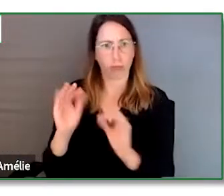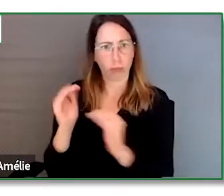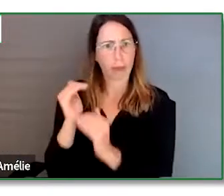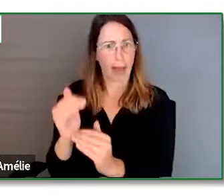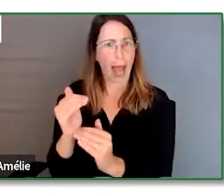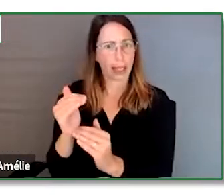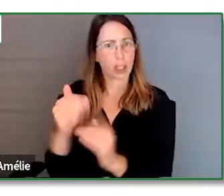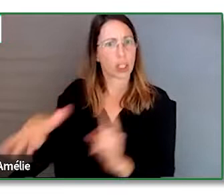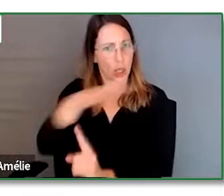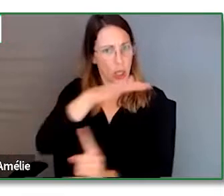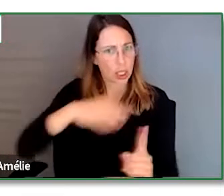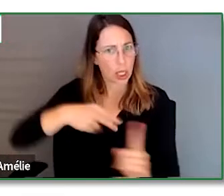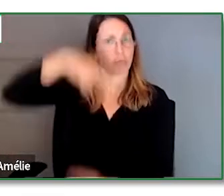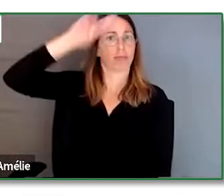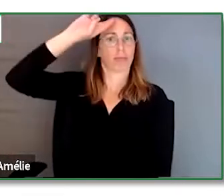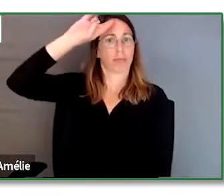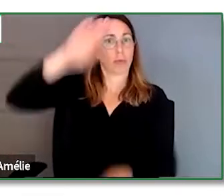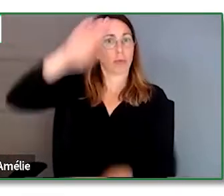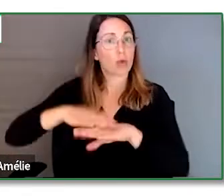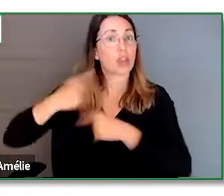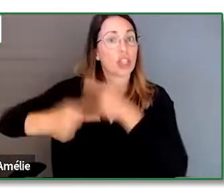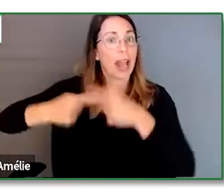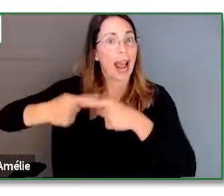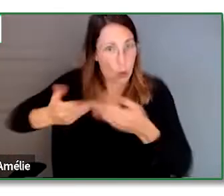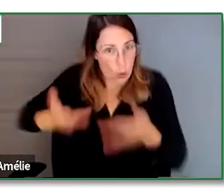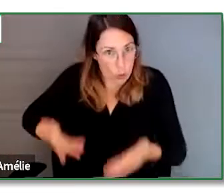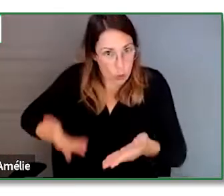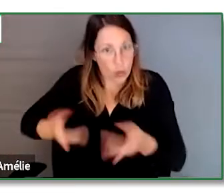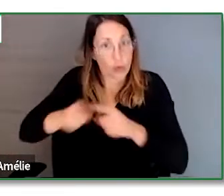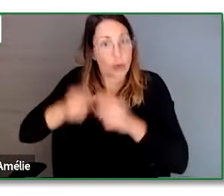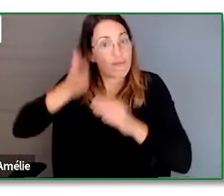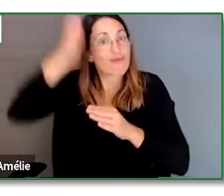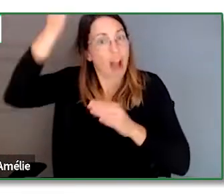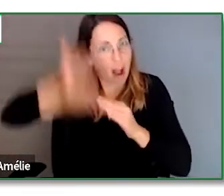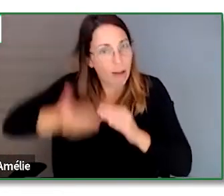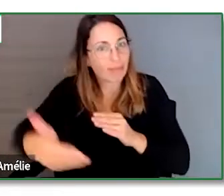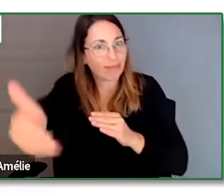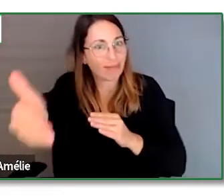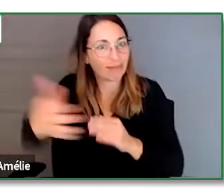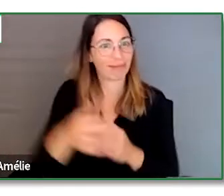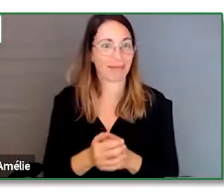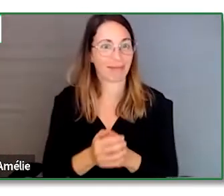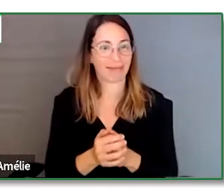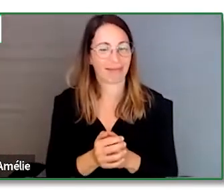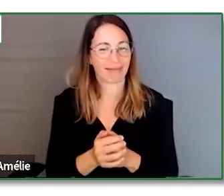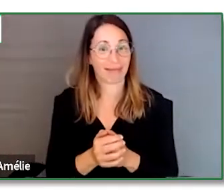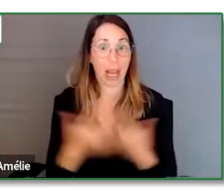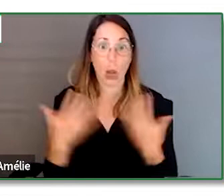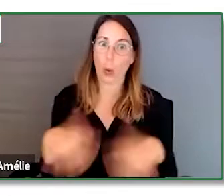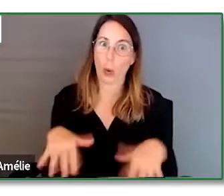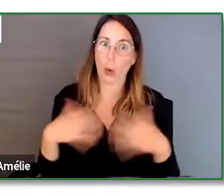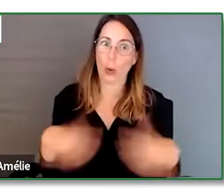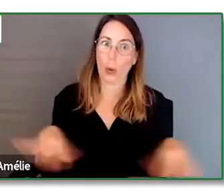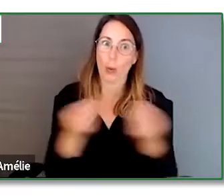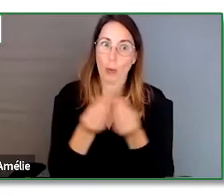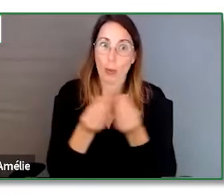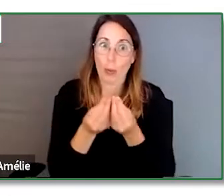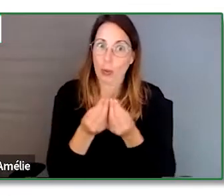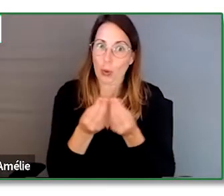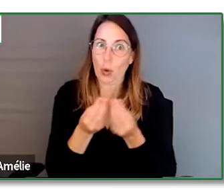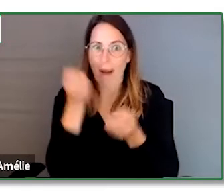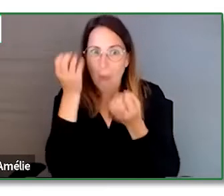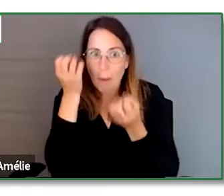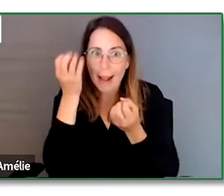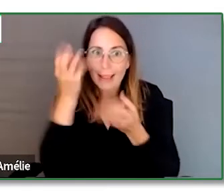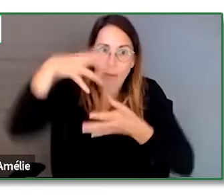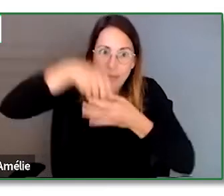générations d'aujourd'hui et de demain. C'est beaucoup. C'est beaucoup de choses dans une petite phrase. You can